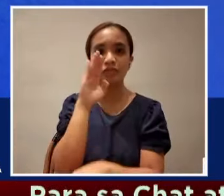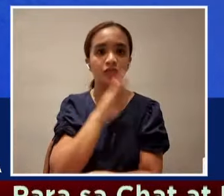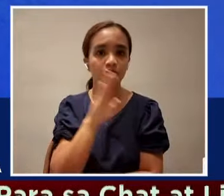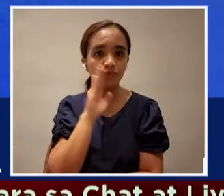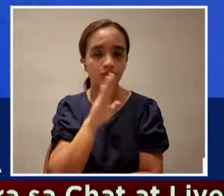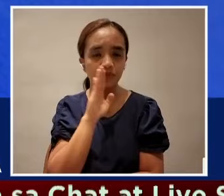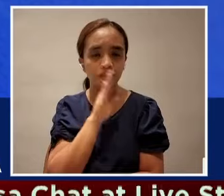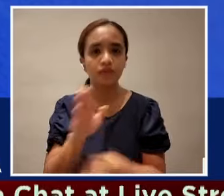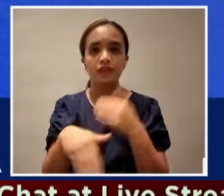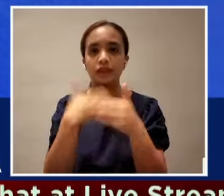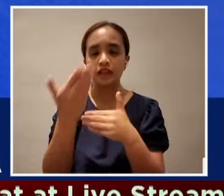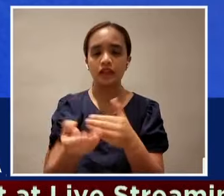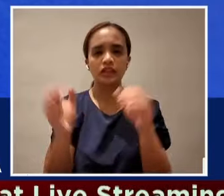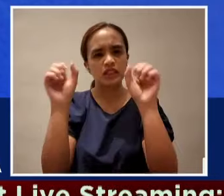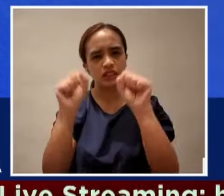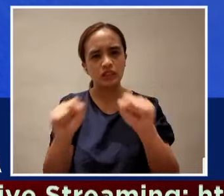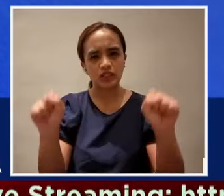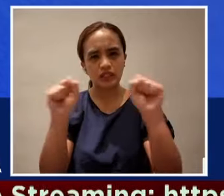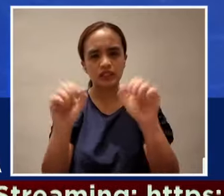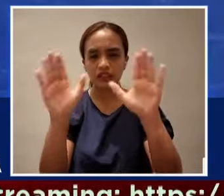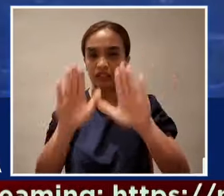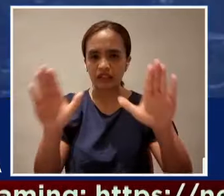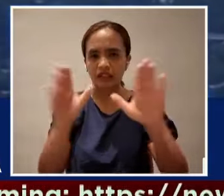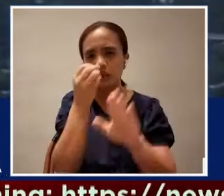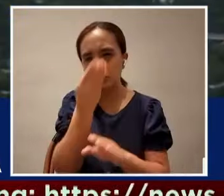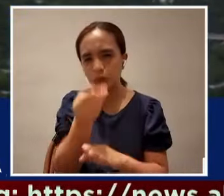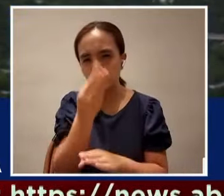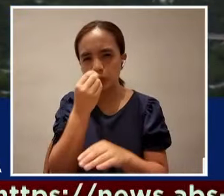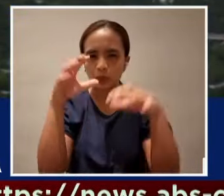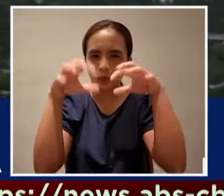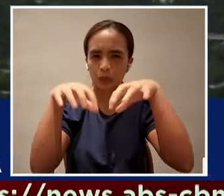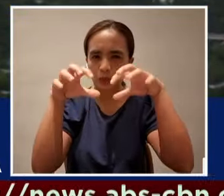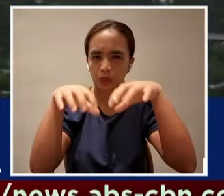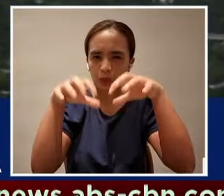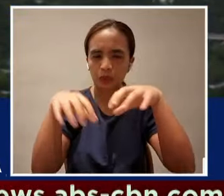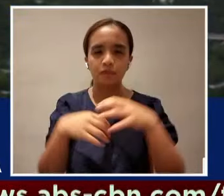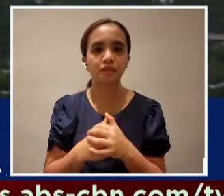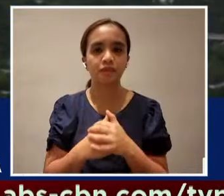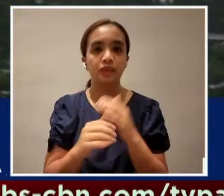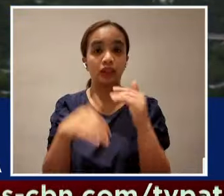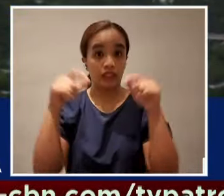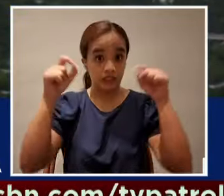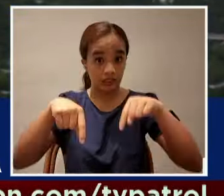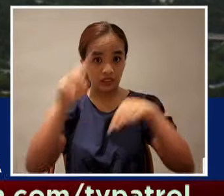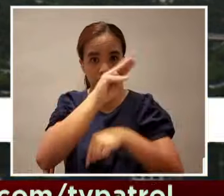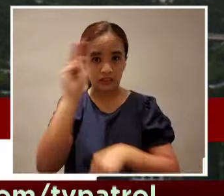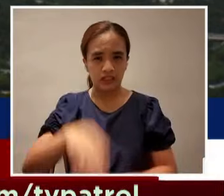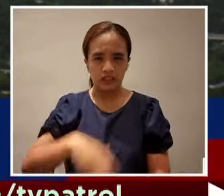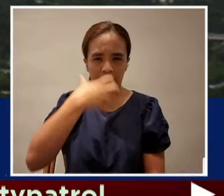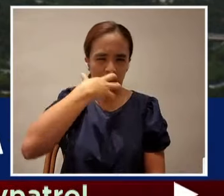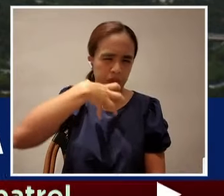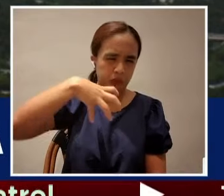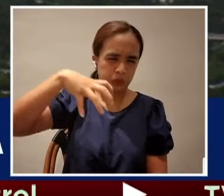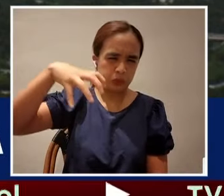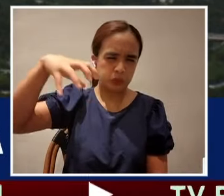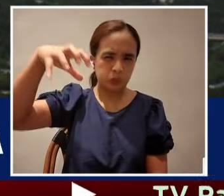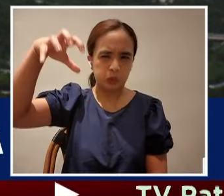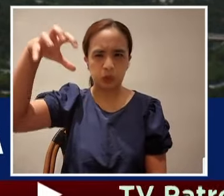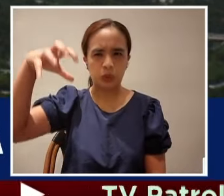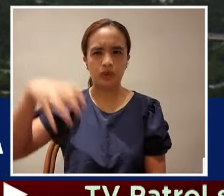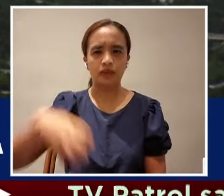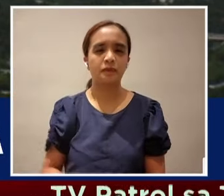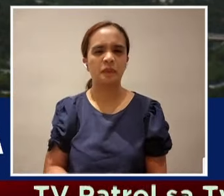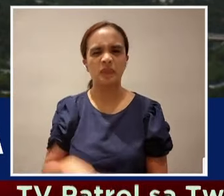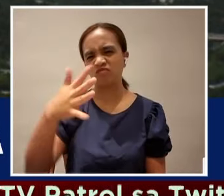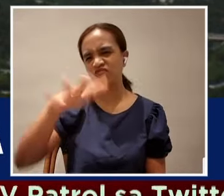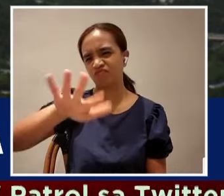mga saglit at mahinang ulan sa ilang lugar. Dito naman sa Metro Manila, matinding sikat ng araw at mababa ang tsansa ng